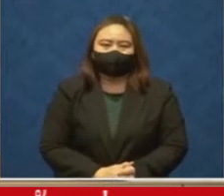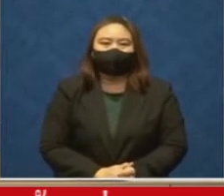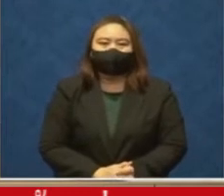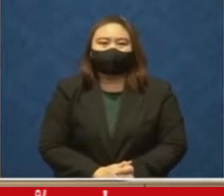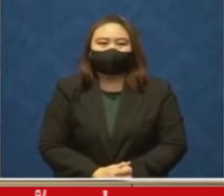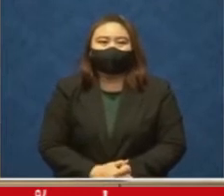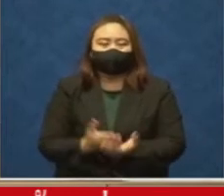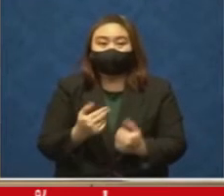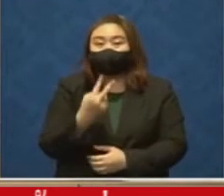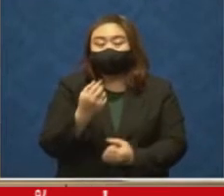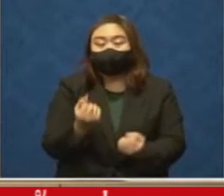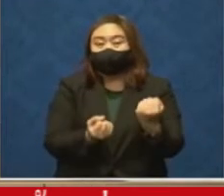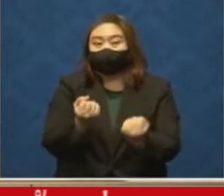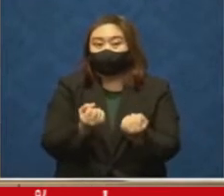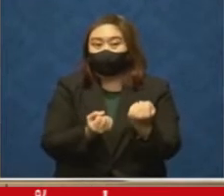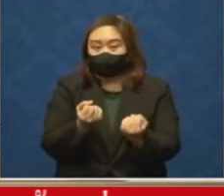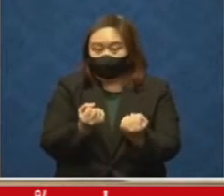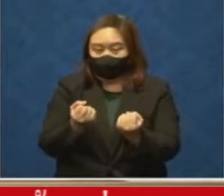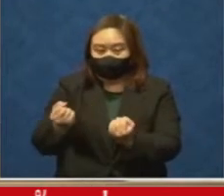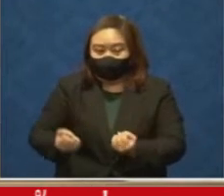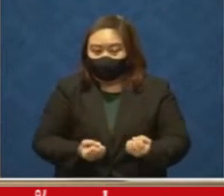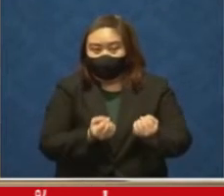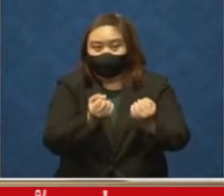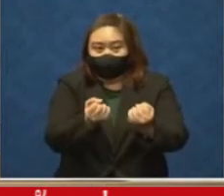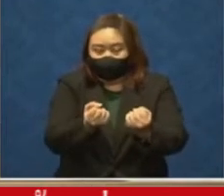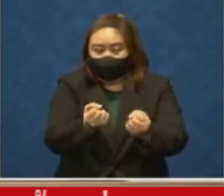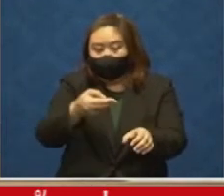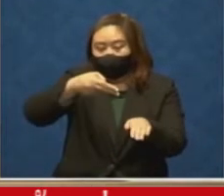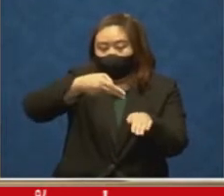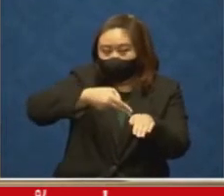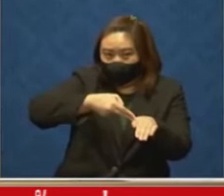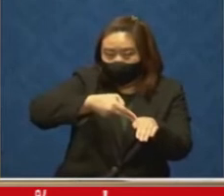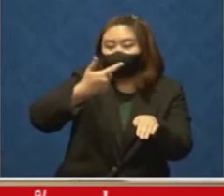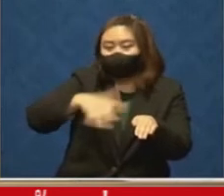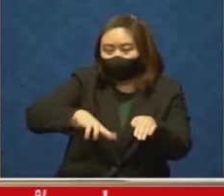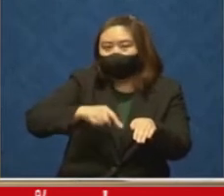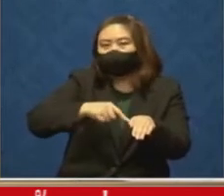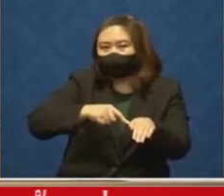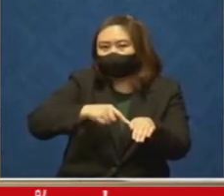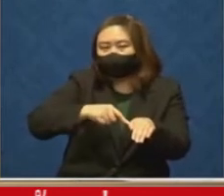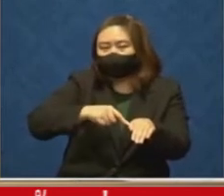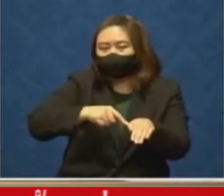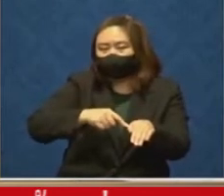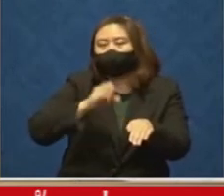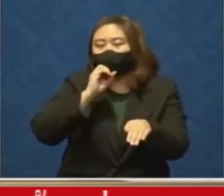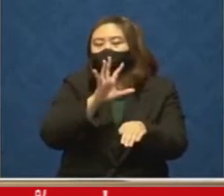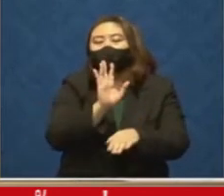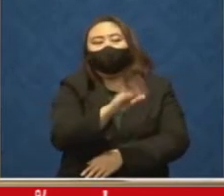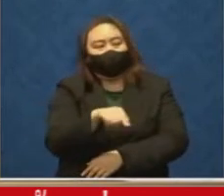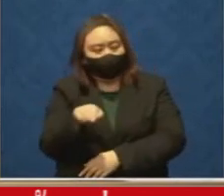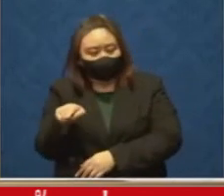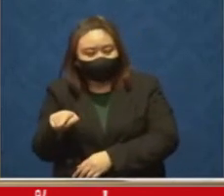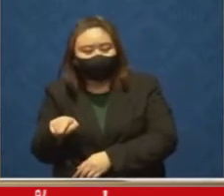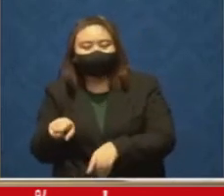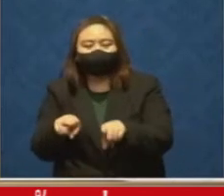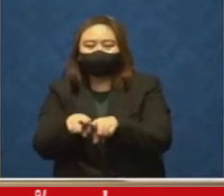ับ ทrees ถครับรถที่เอาจากป Nope.enes มาจากลงกลนมานะครับบางอันก็ไปบอก